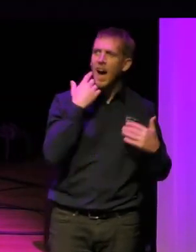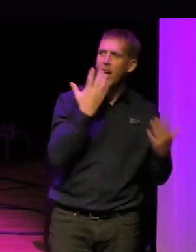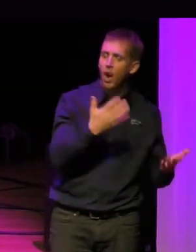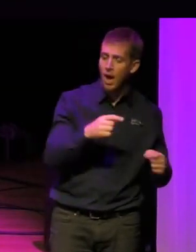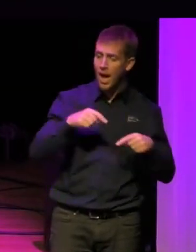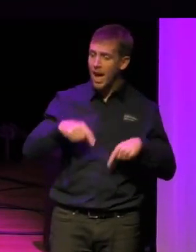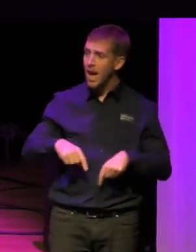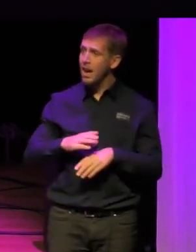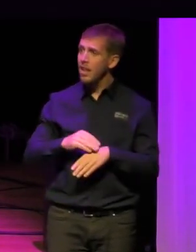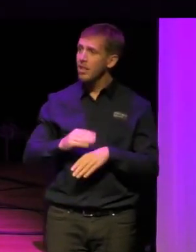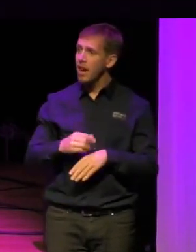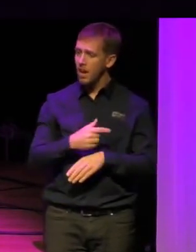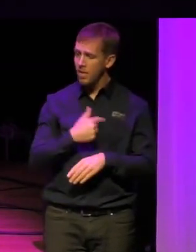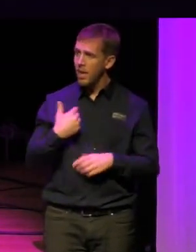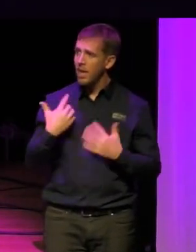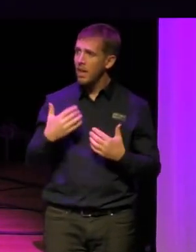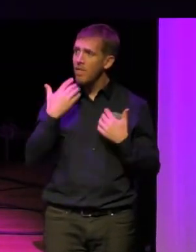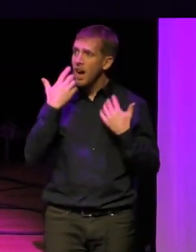till